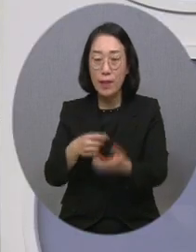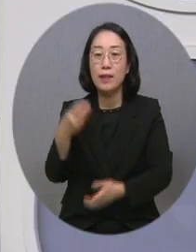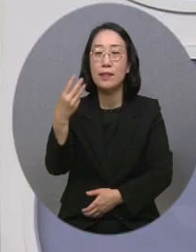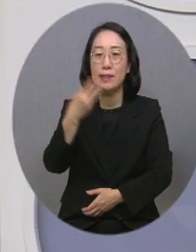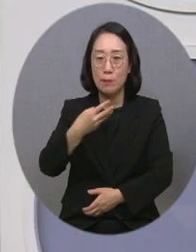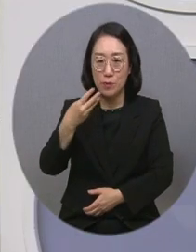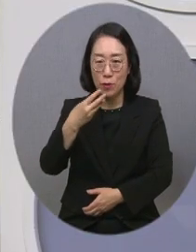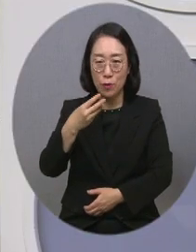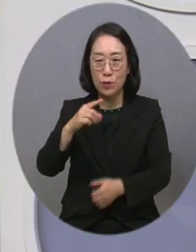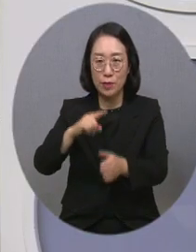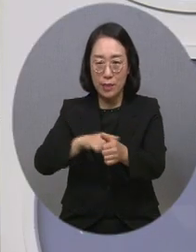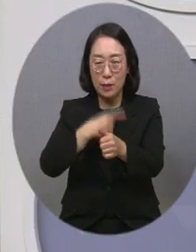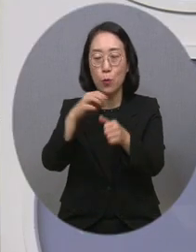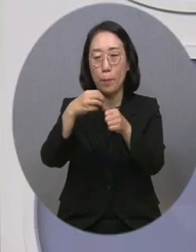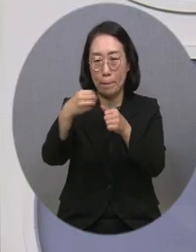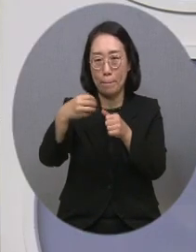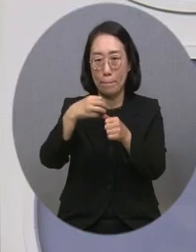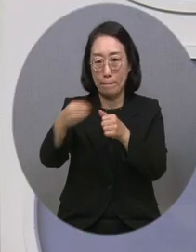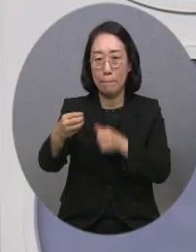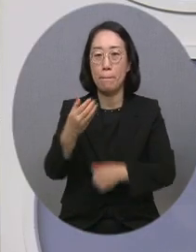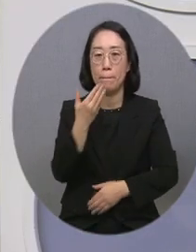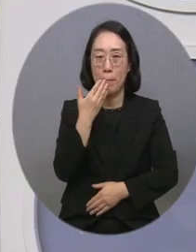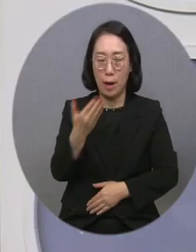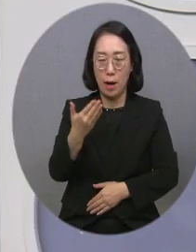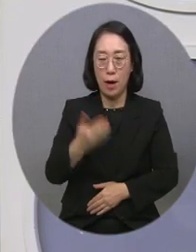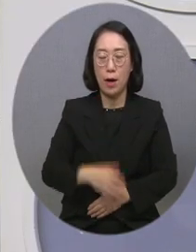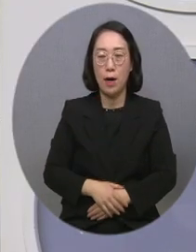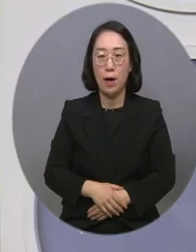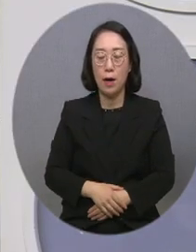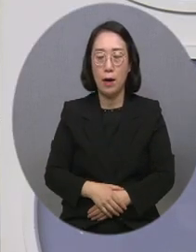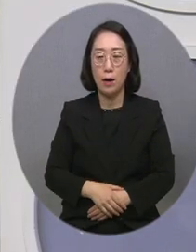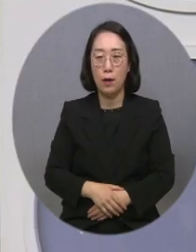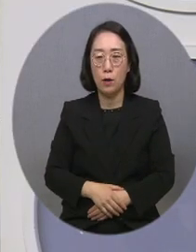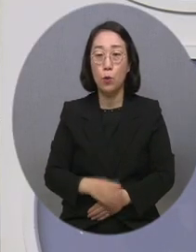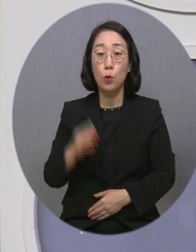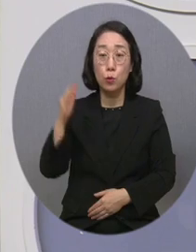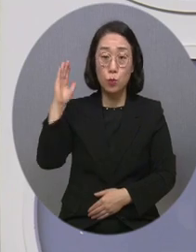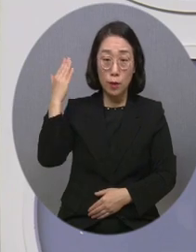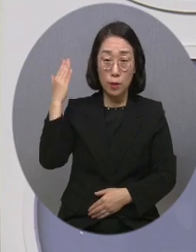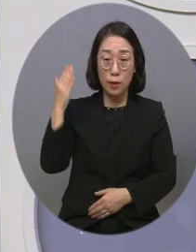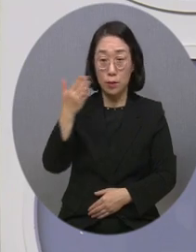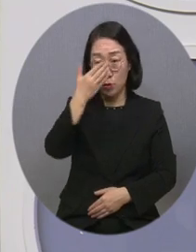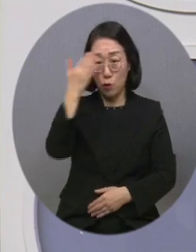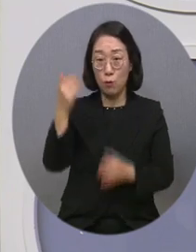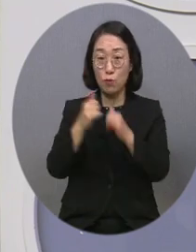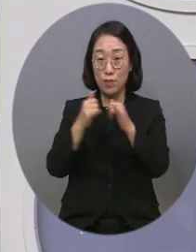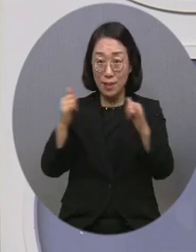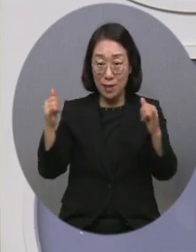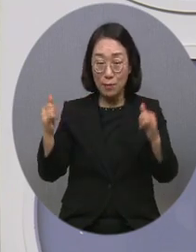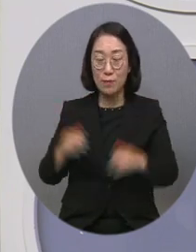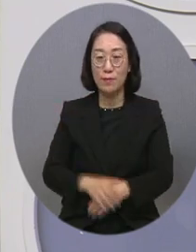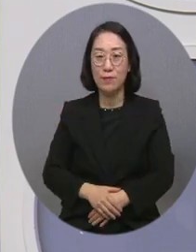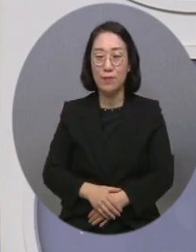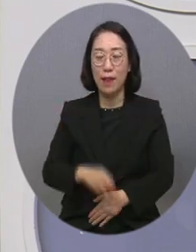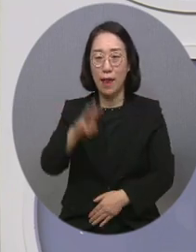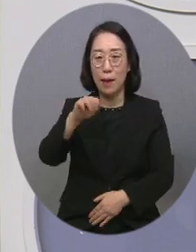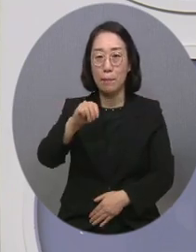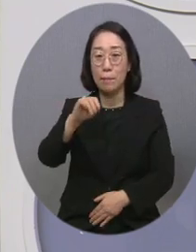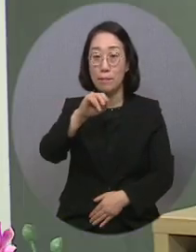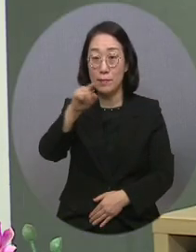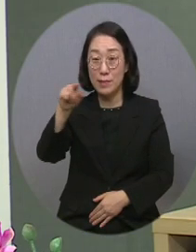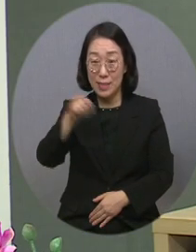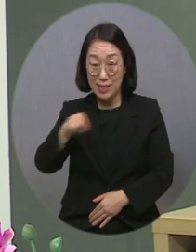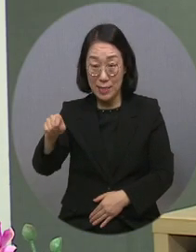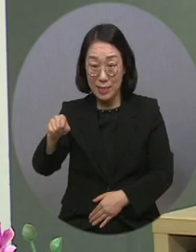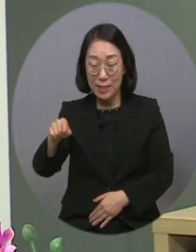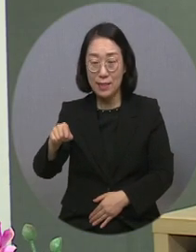이제 기부되고 그렇습니다. 그리고 이제 또 요즘은 이제 그 젊은 세대 MZ 세대들 같은 경우를